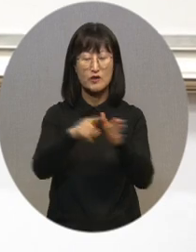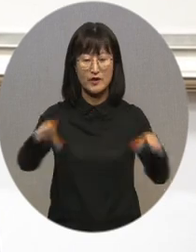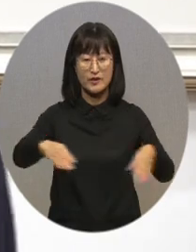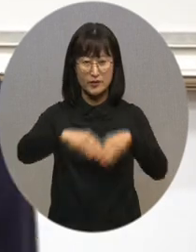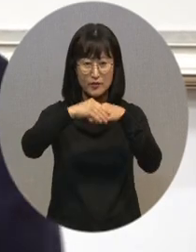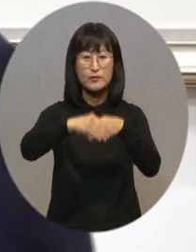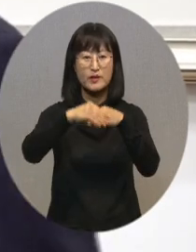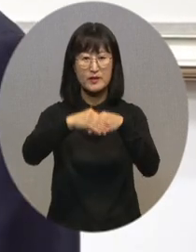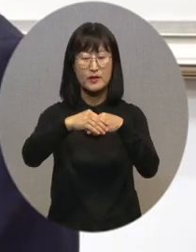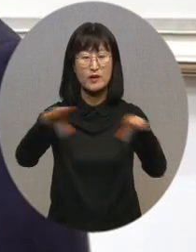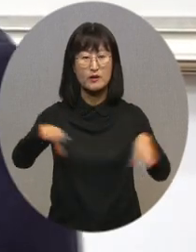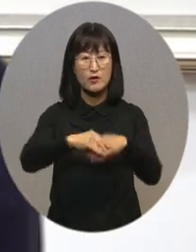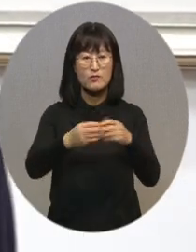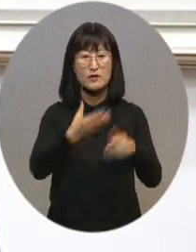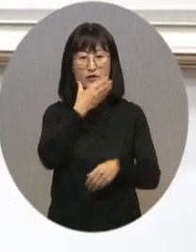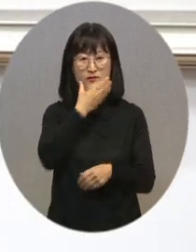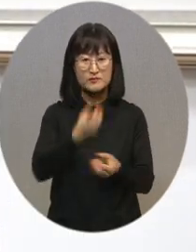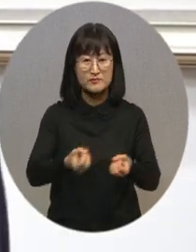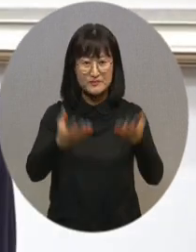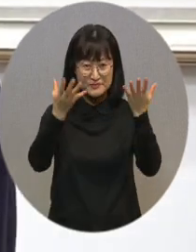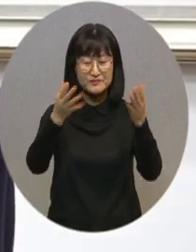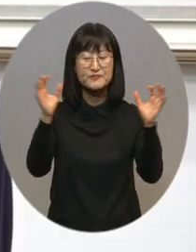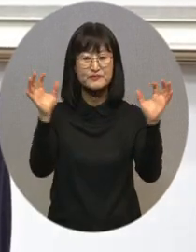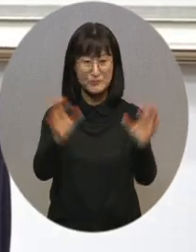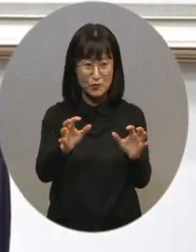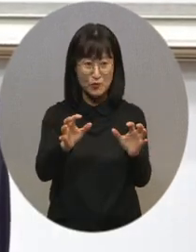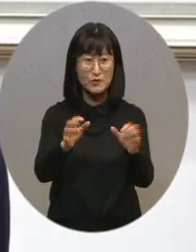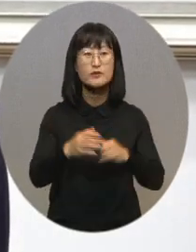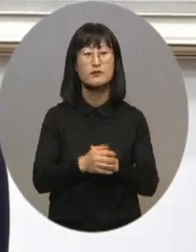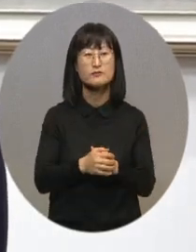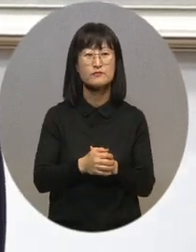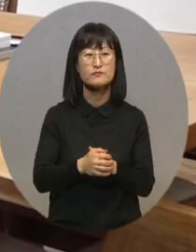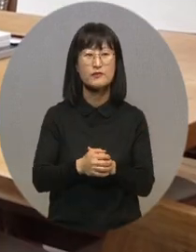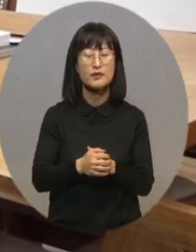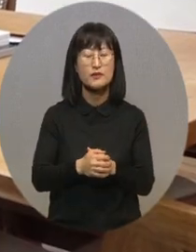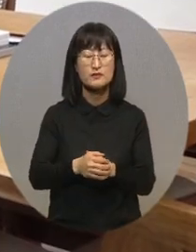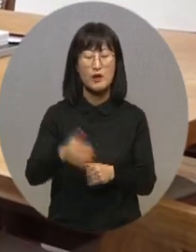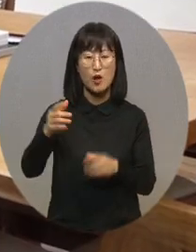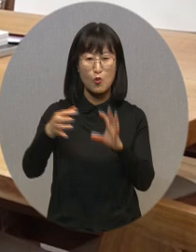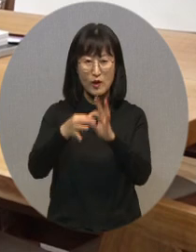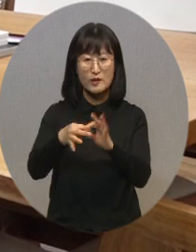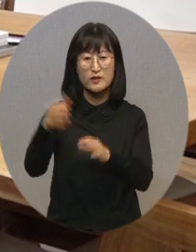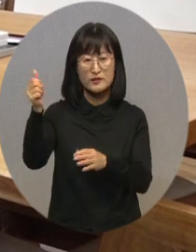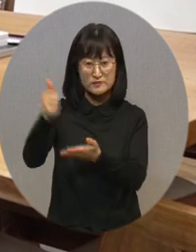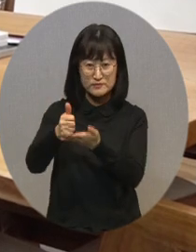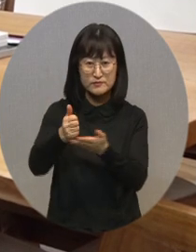이날 협약식에는 윤건영 충북교육감, 이재영 증평군수가 참석해